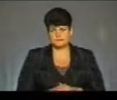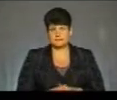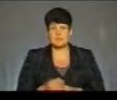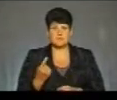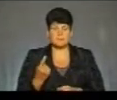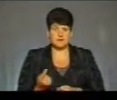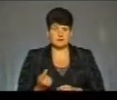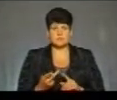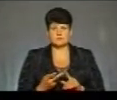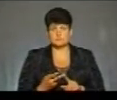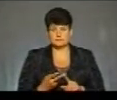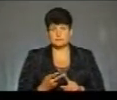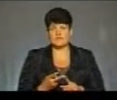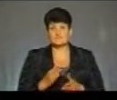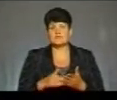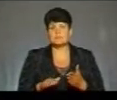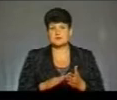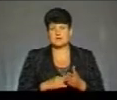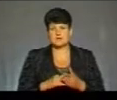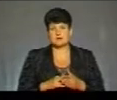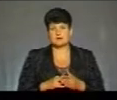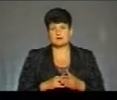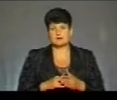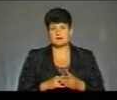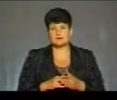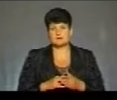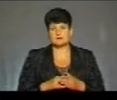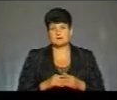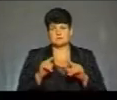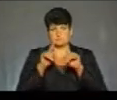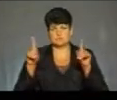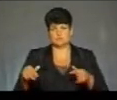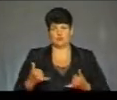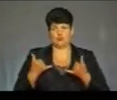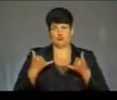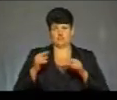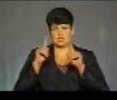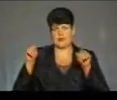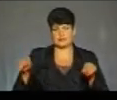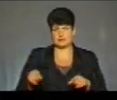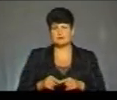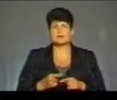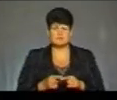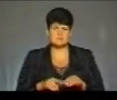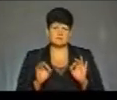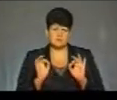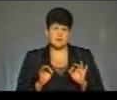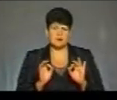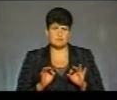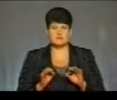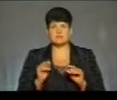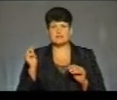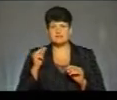перше. Наступне – відмінення дощок. Дощок пошани, і я думаю, що це правильно, бо в